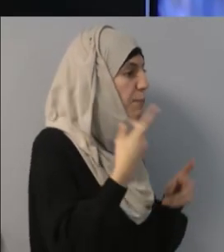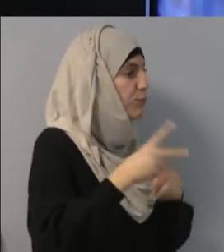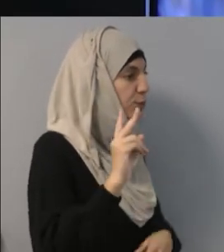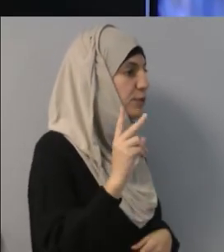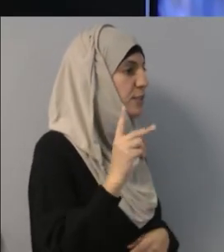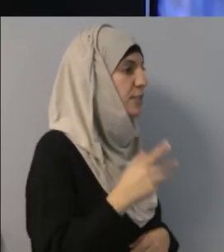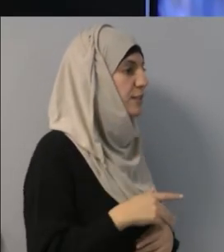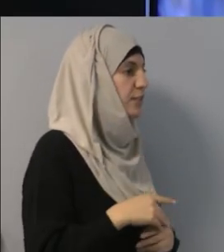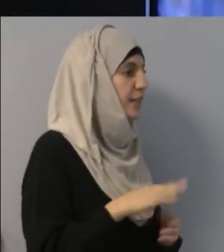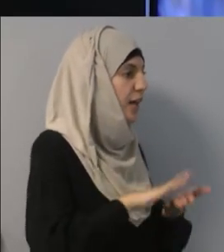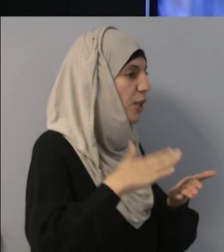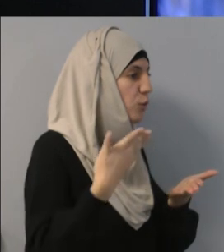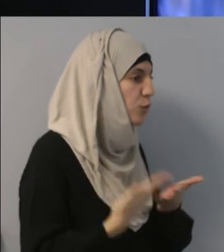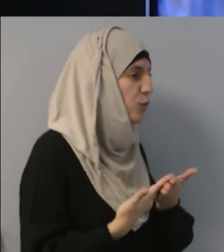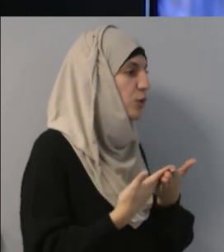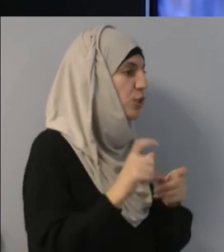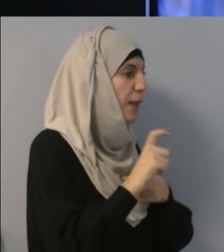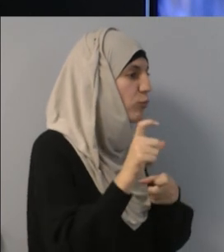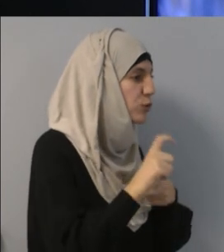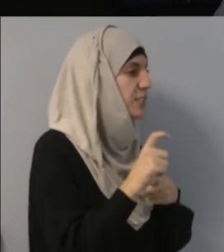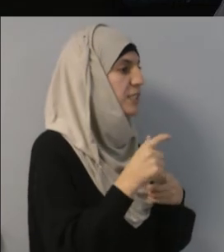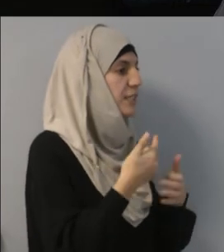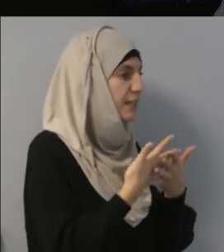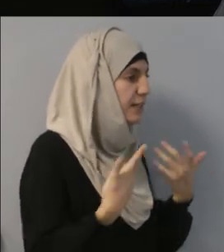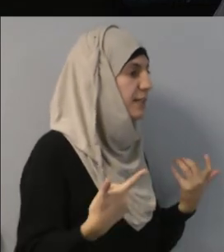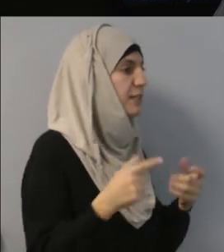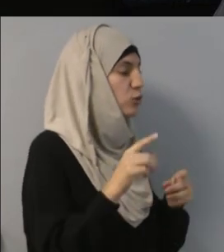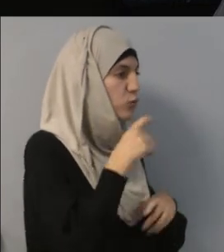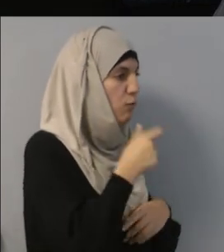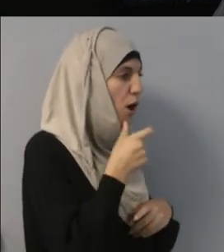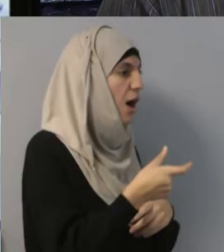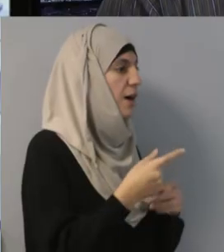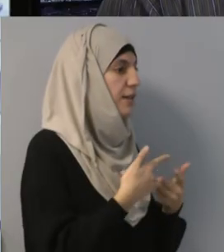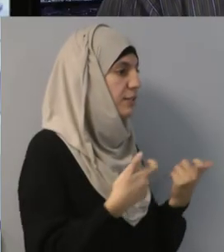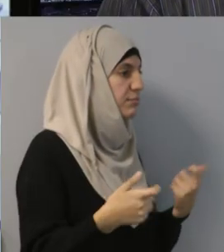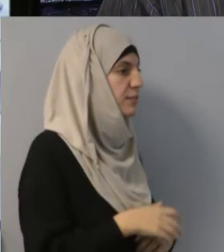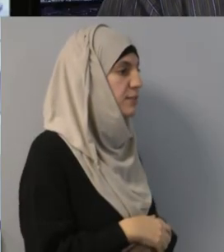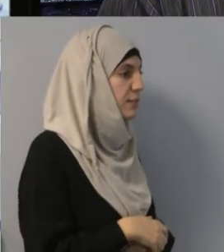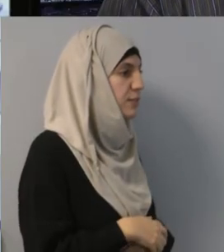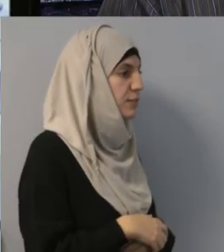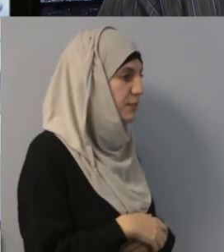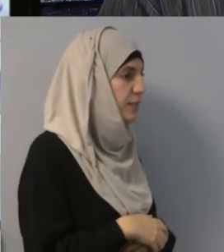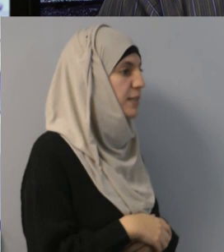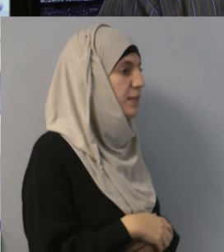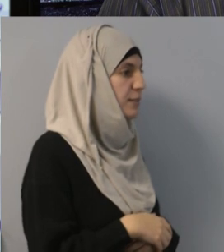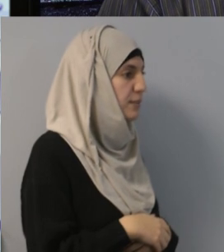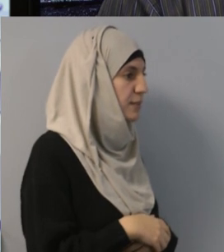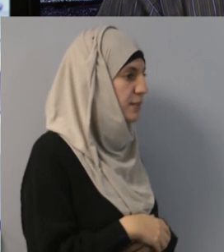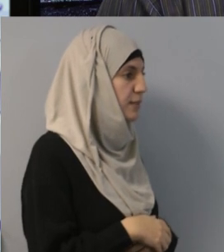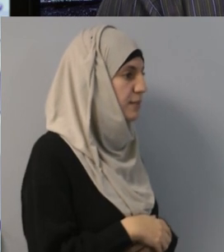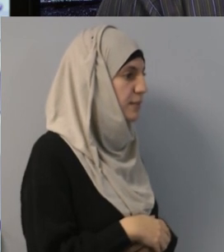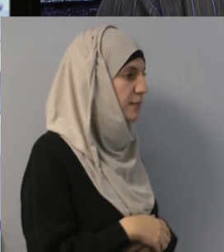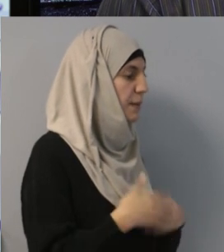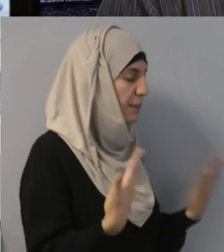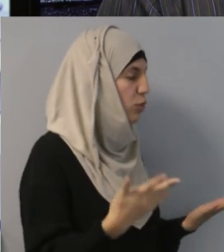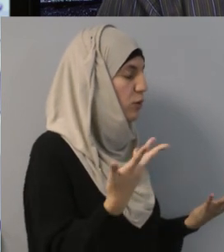pour traduire dans les mosquées, pour le Jumu'ah, etc. Et puis on s'est vite aperçu qu'il y avait besoin de bien plus, aussi bien dans